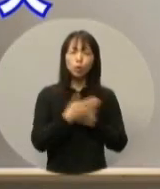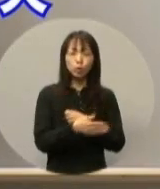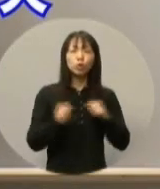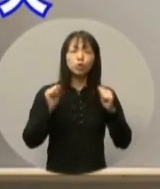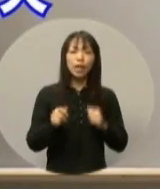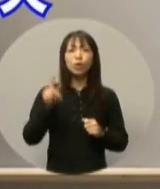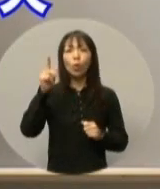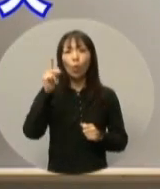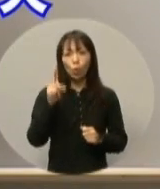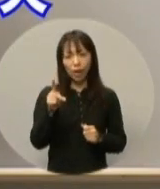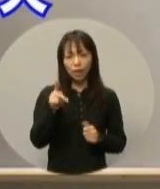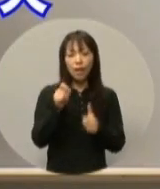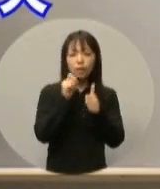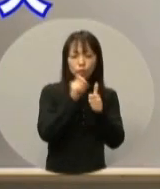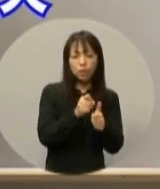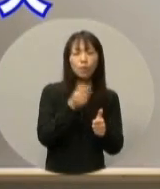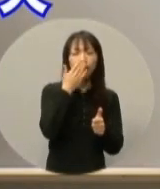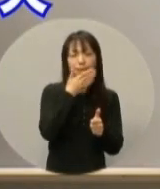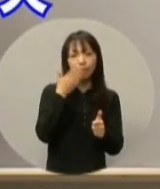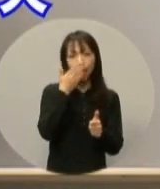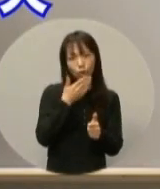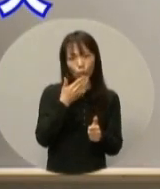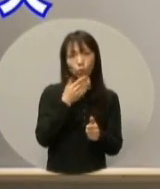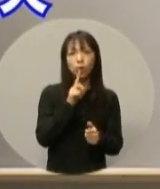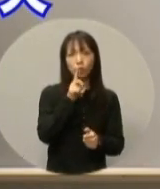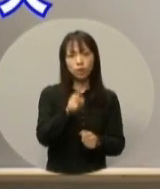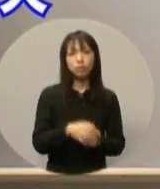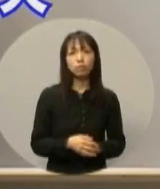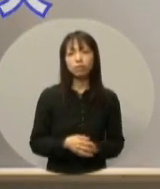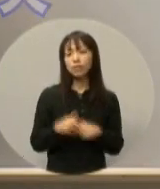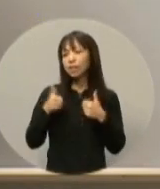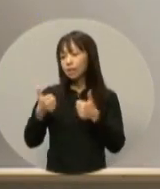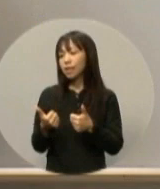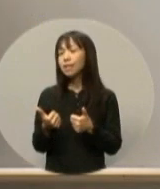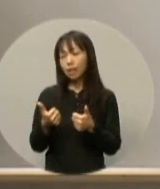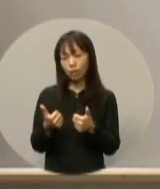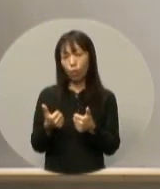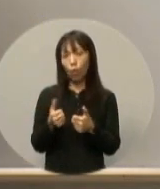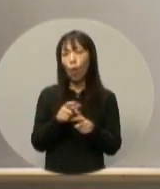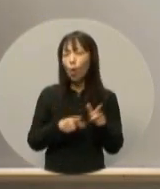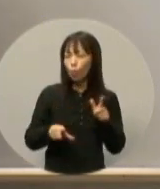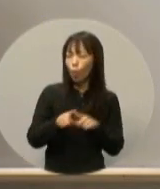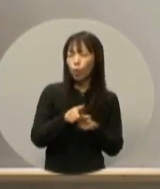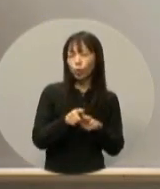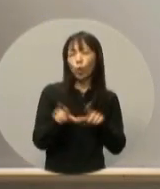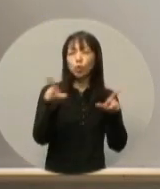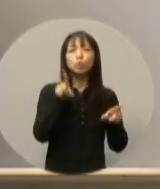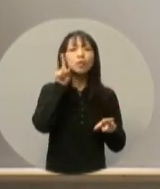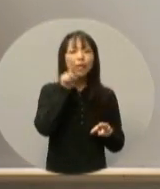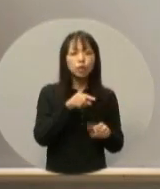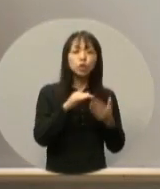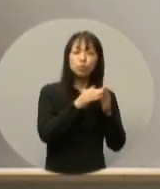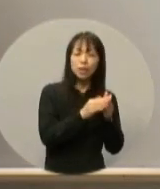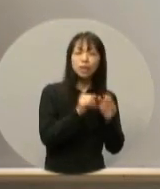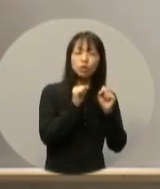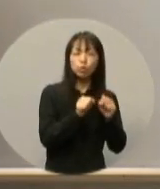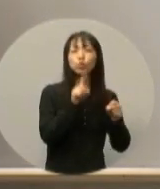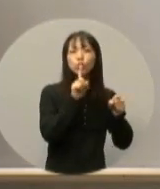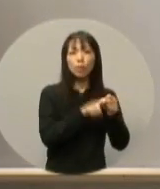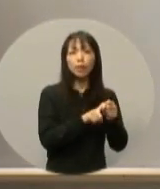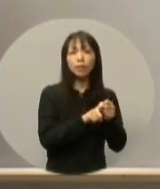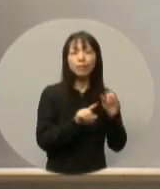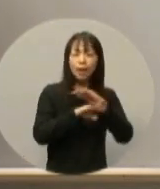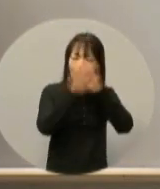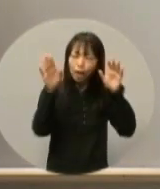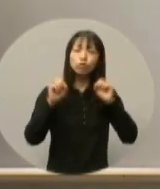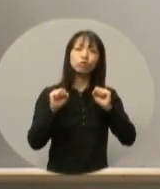健康会に配属されました佐藤しと申しますえこの茅ヶ崎という街をよりよくえ住みやすい街にするために新人らしく